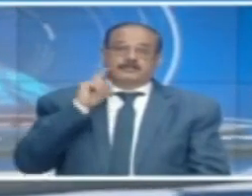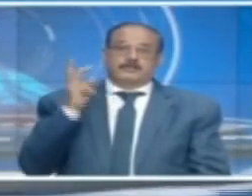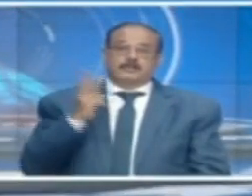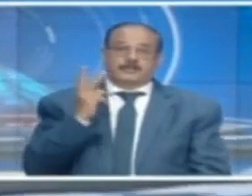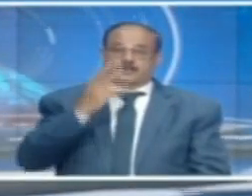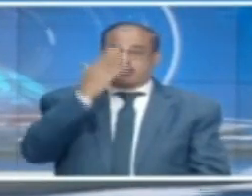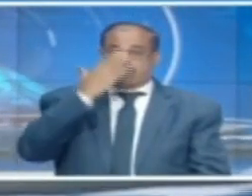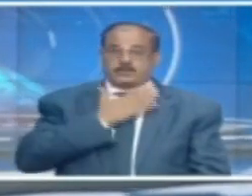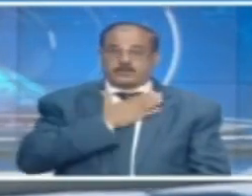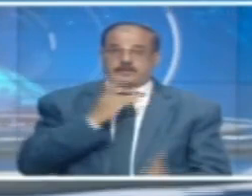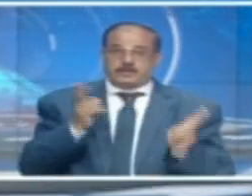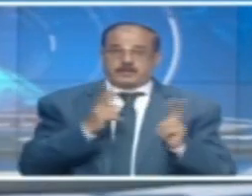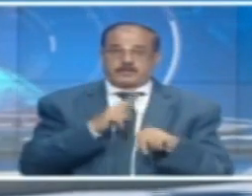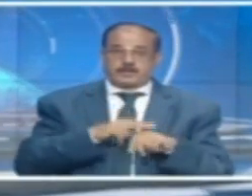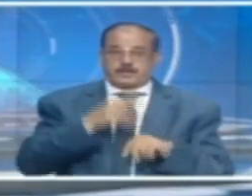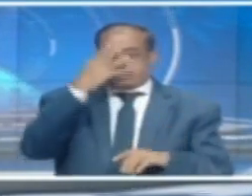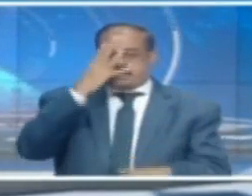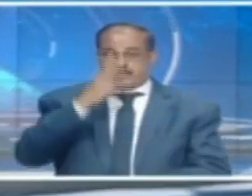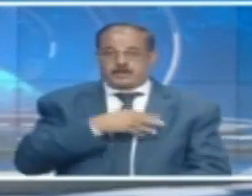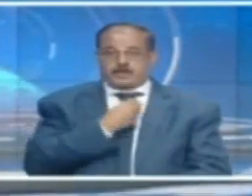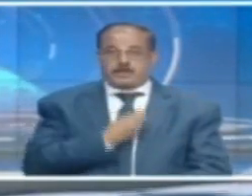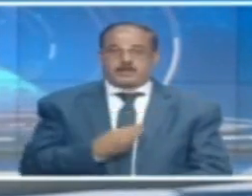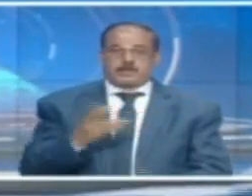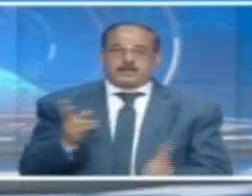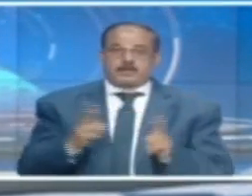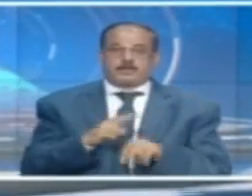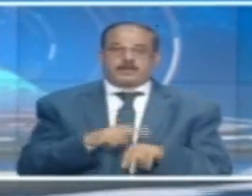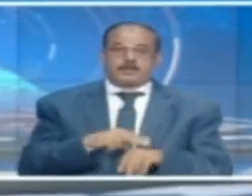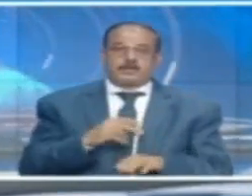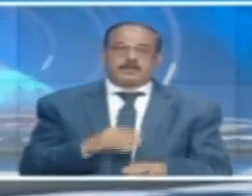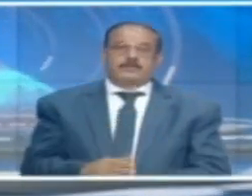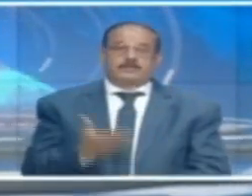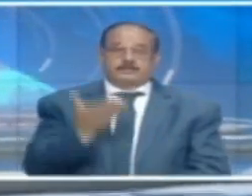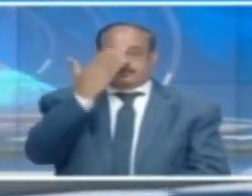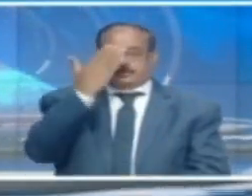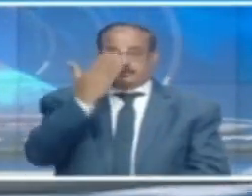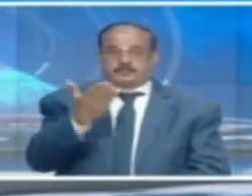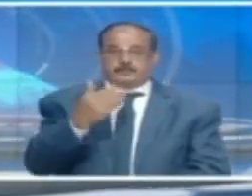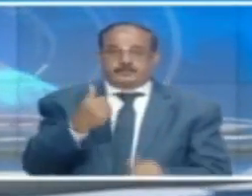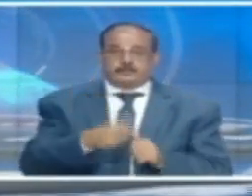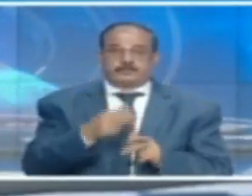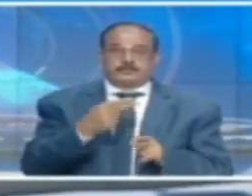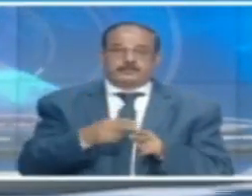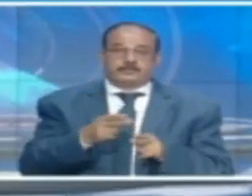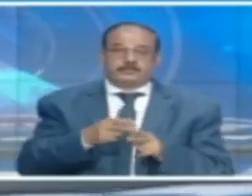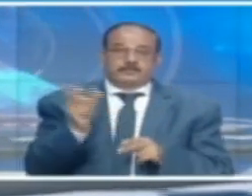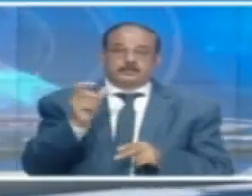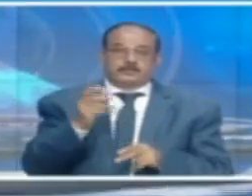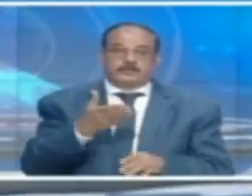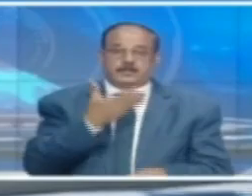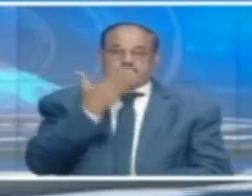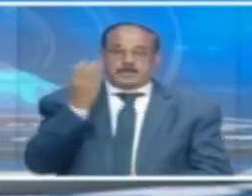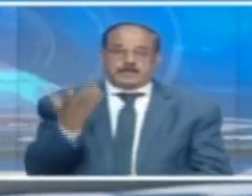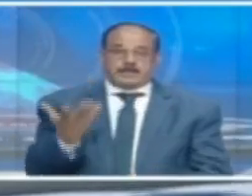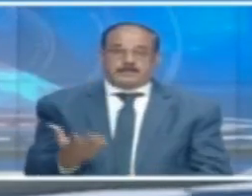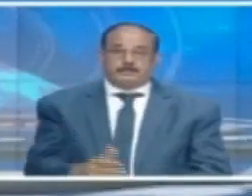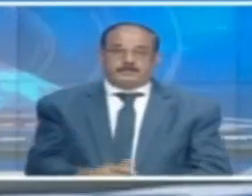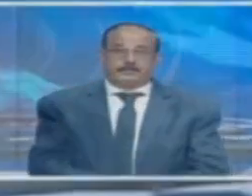ختام موجز الأخبار، شكرا لحسن المتابعة وعودة إلى متابعة بقية فقرات برنامج صباحنا مصري.